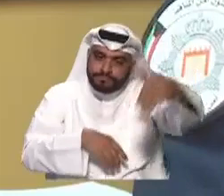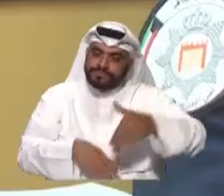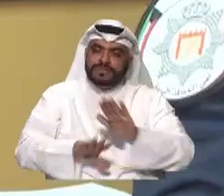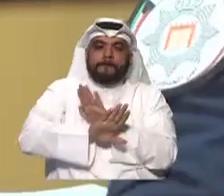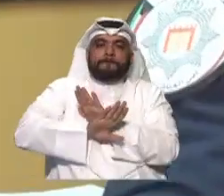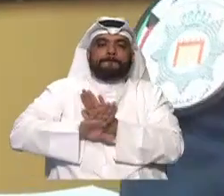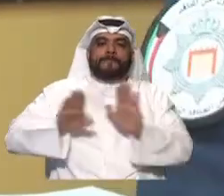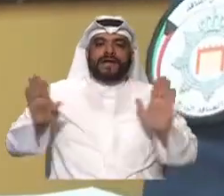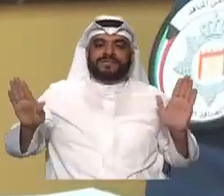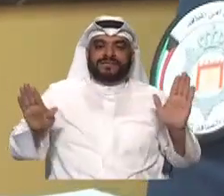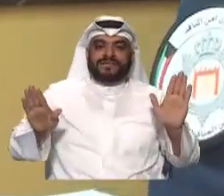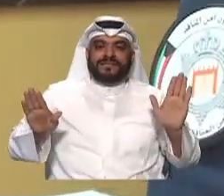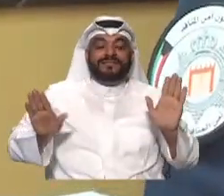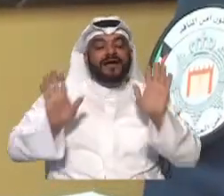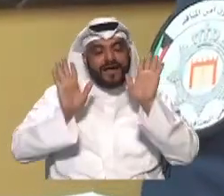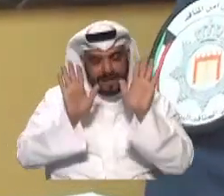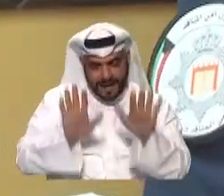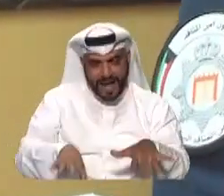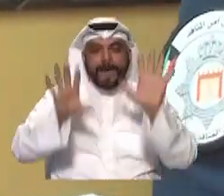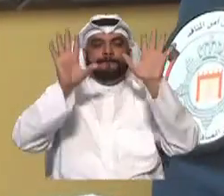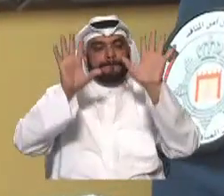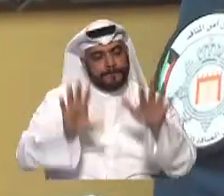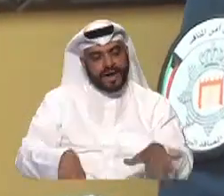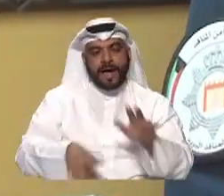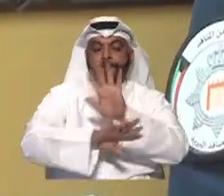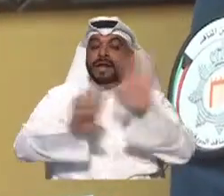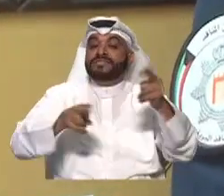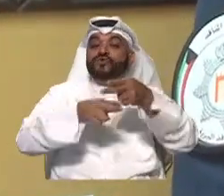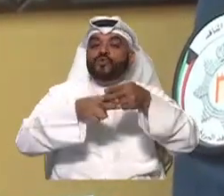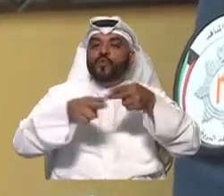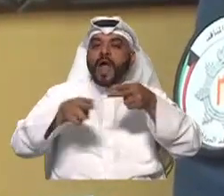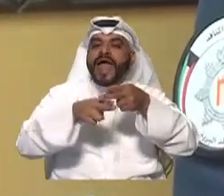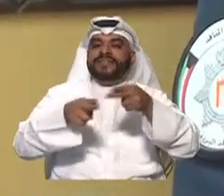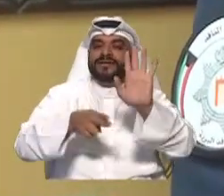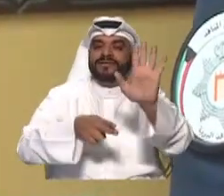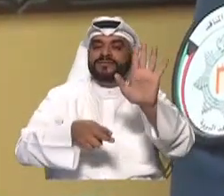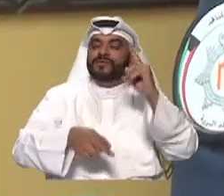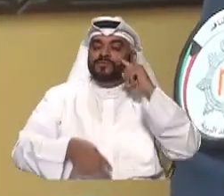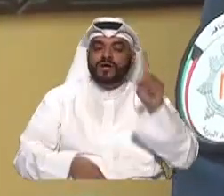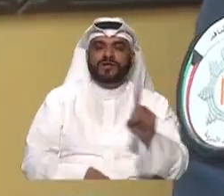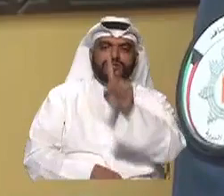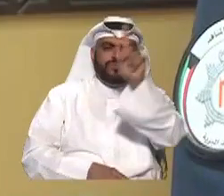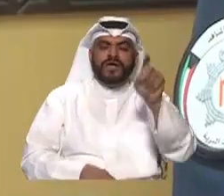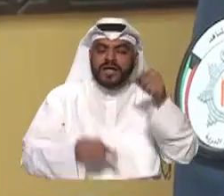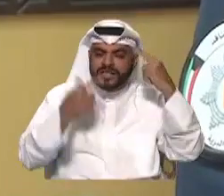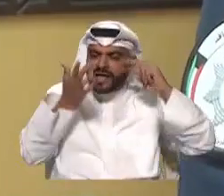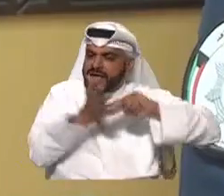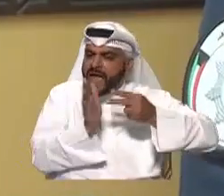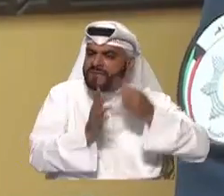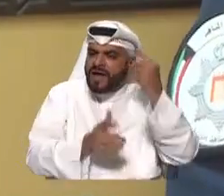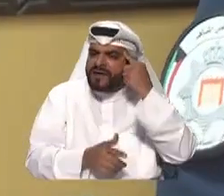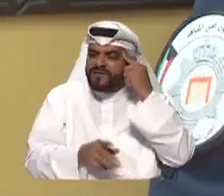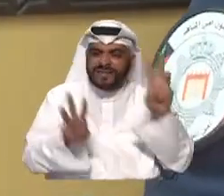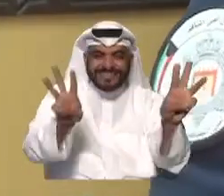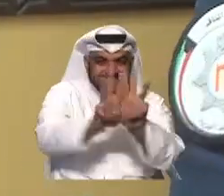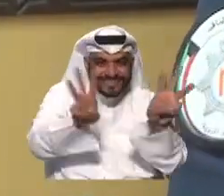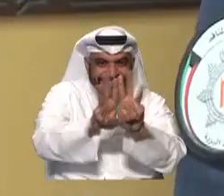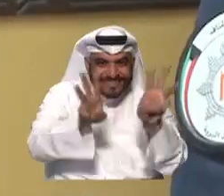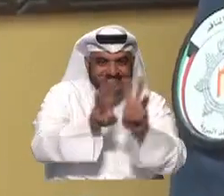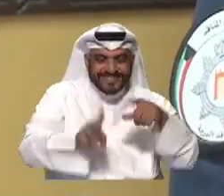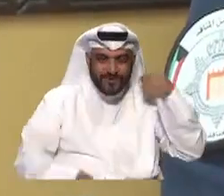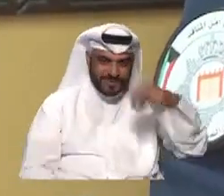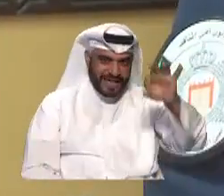على المنفذ ويدش بالوزاره الداخليه ويستفسر عن اداره المنافذ ويشوف الشروط هذه كلها